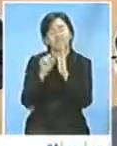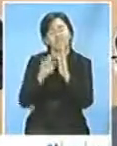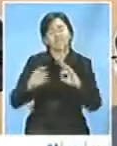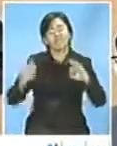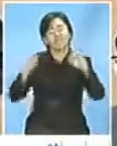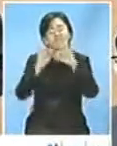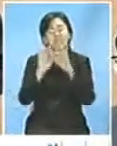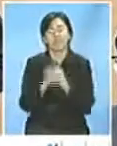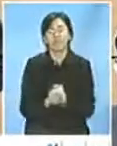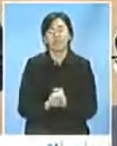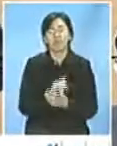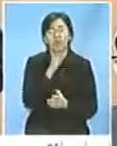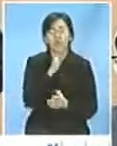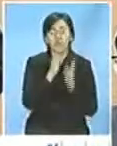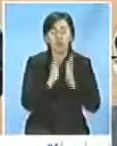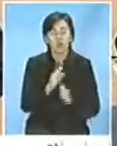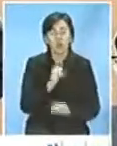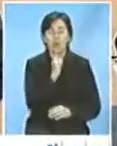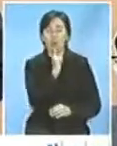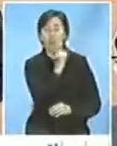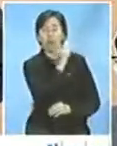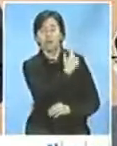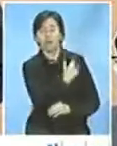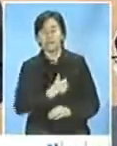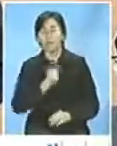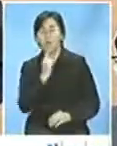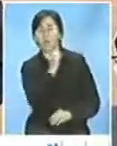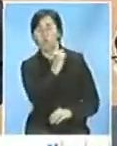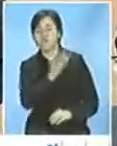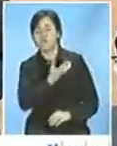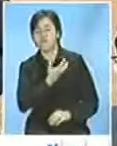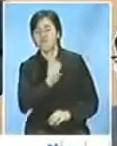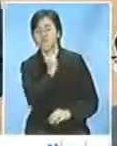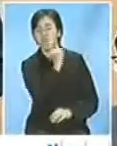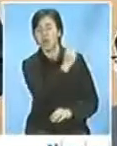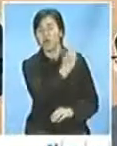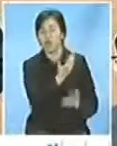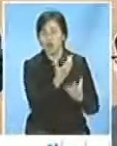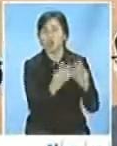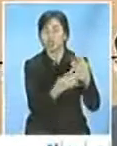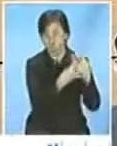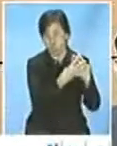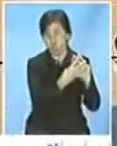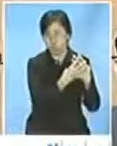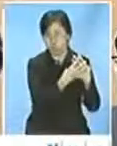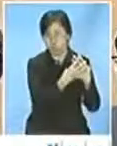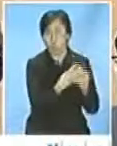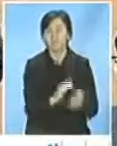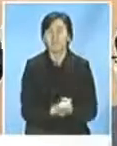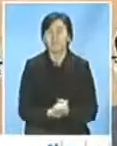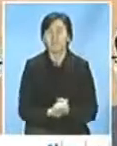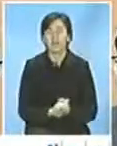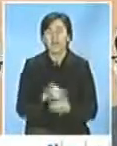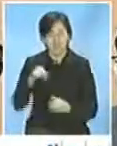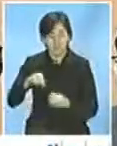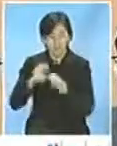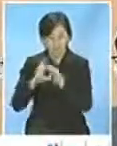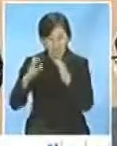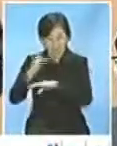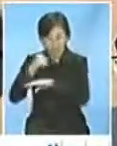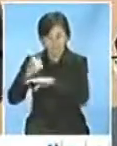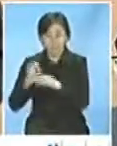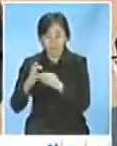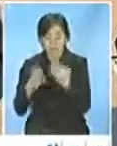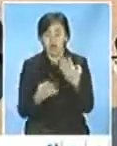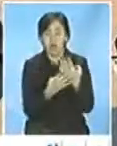ว่าถ้ามีคนหนึ่งหมิ่นพระบรมเดชานุภาพแล้วติดคุกอยู่โดยไม่เกี่ยวกับเรื่องนี้เลย